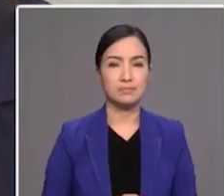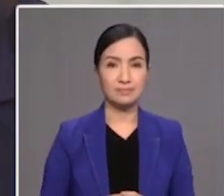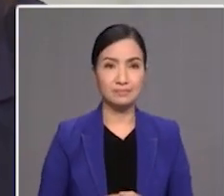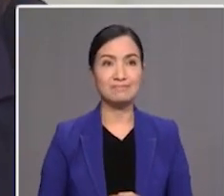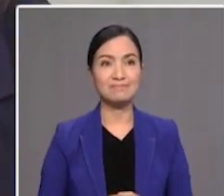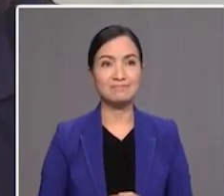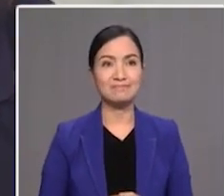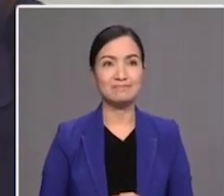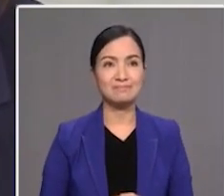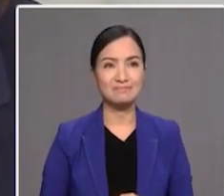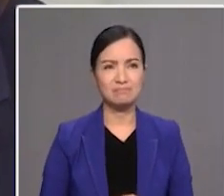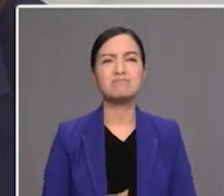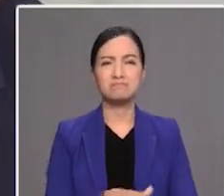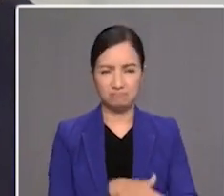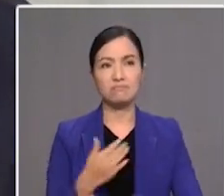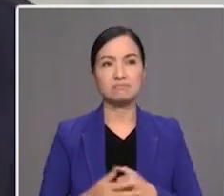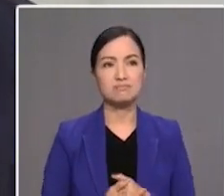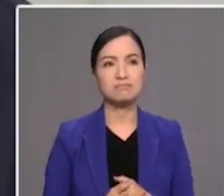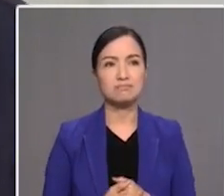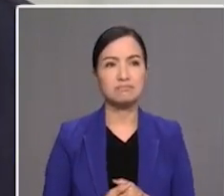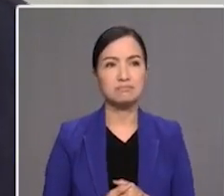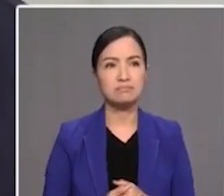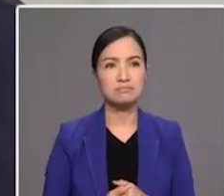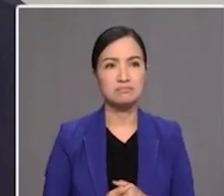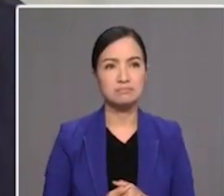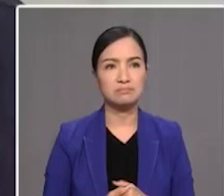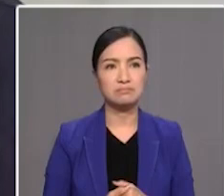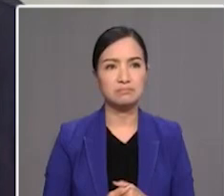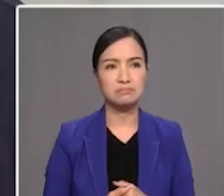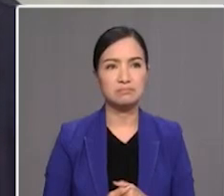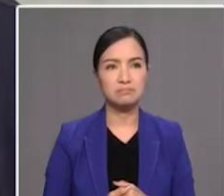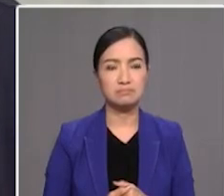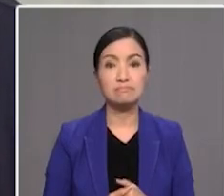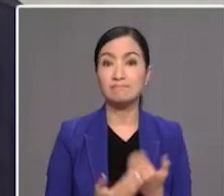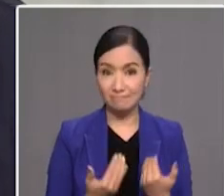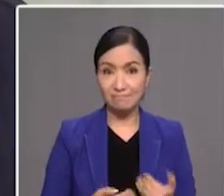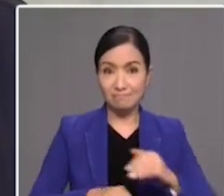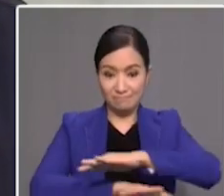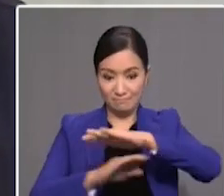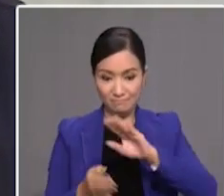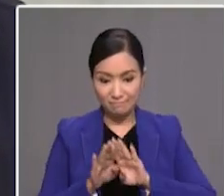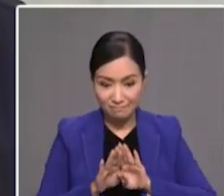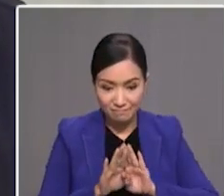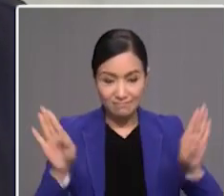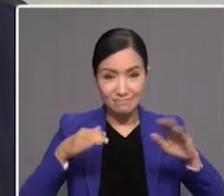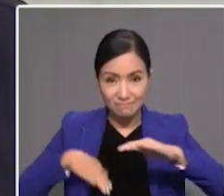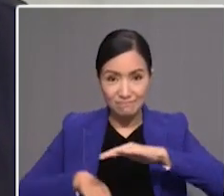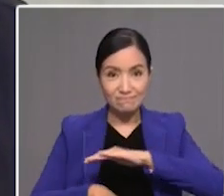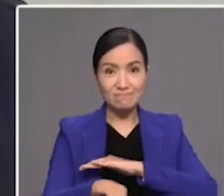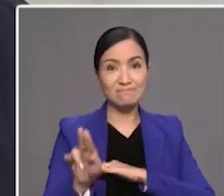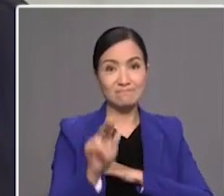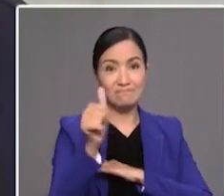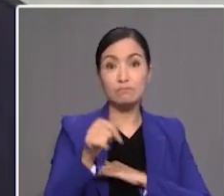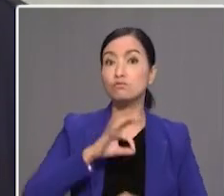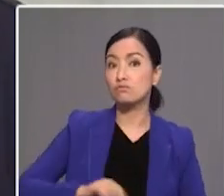เงี้ยก็คือนานมาก นี่พอมีการเปิดใช้อุโมงค์ทางลอดตรงนี้อย่างเป็นทางการแล้วความรู้สึกเราเป็นยังไงบ้